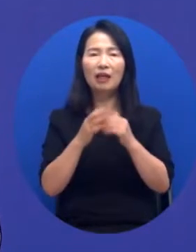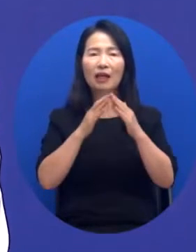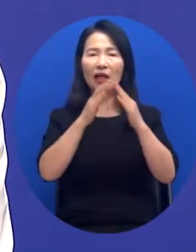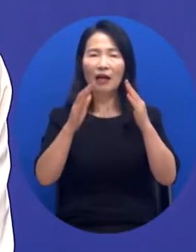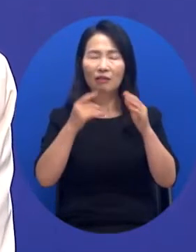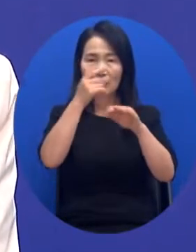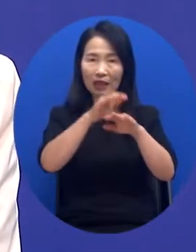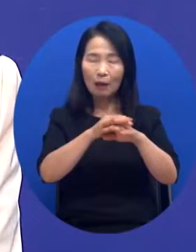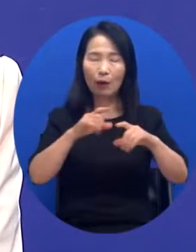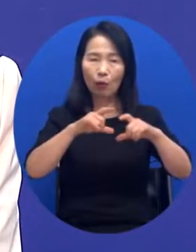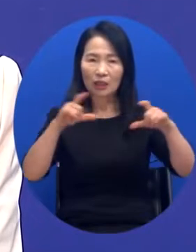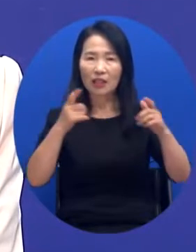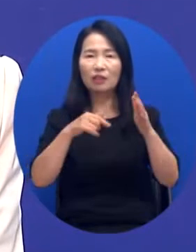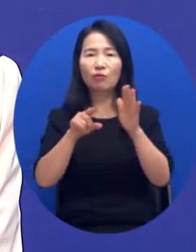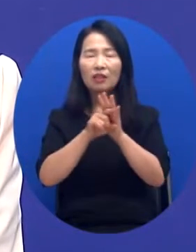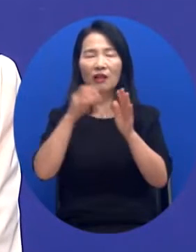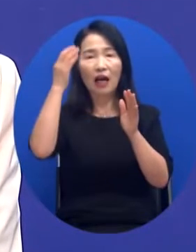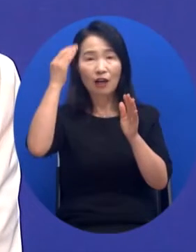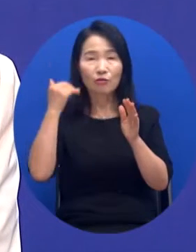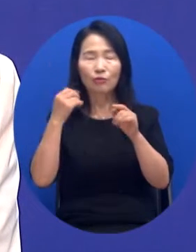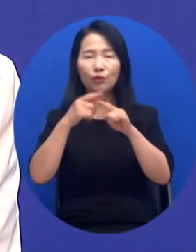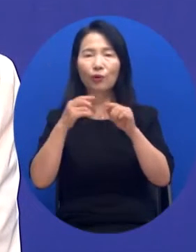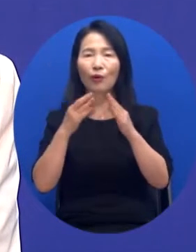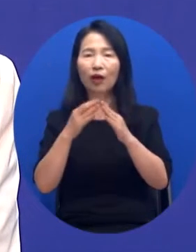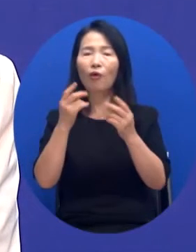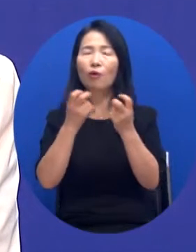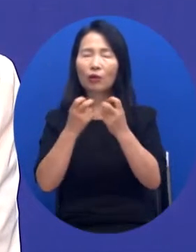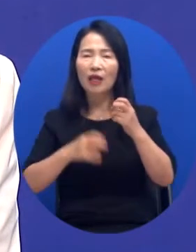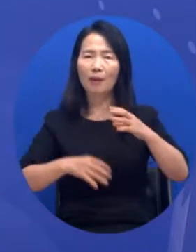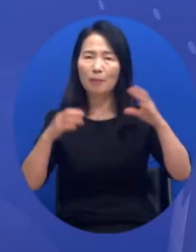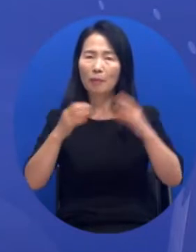위해서 한국교회가 어떻게 힘을 보탤 수 있을까요?